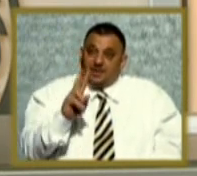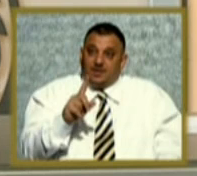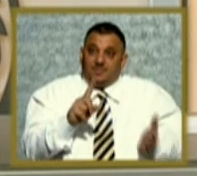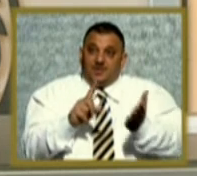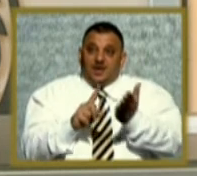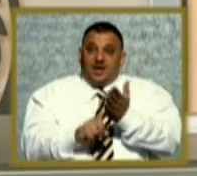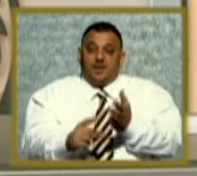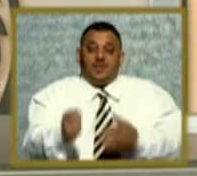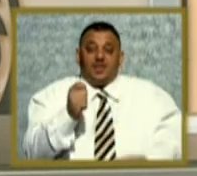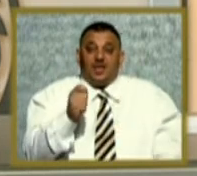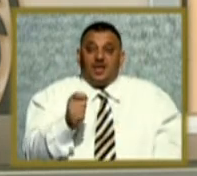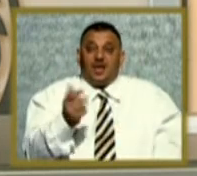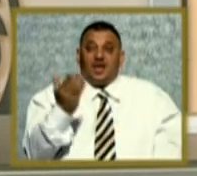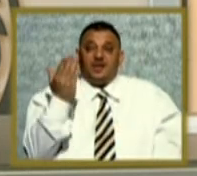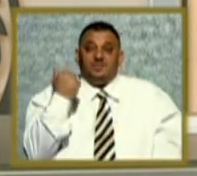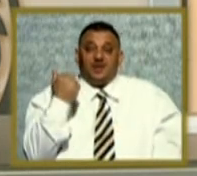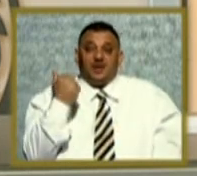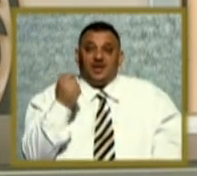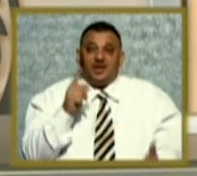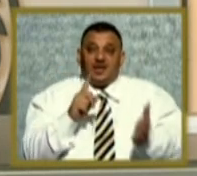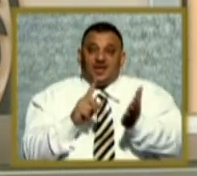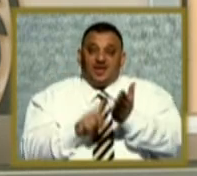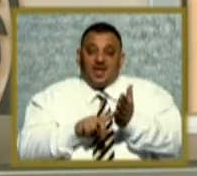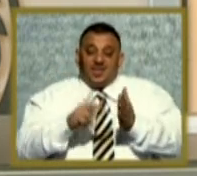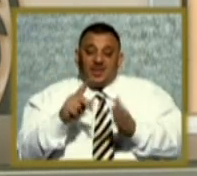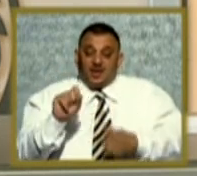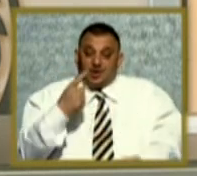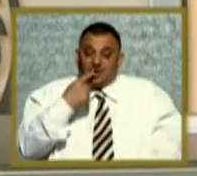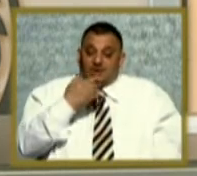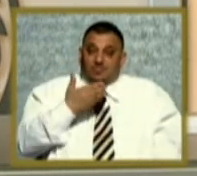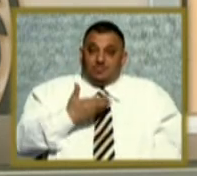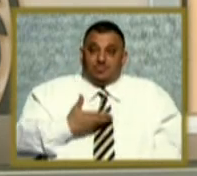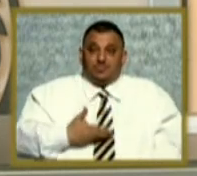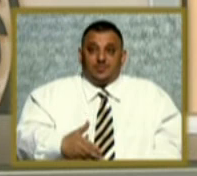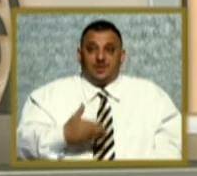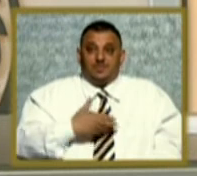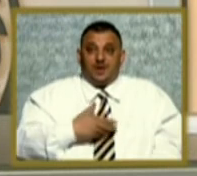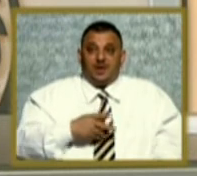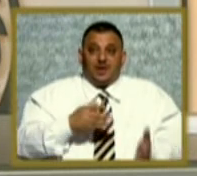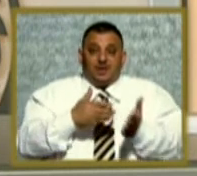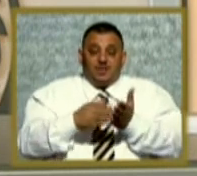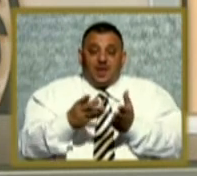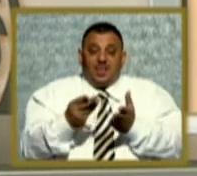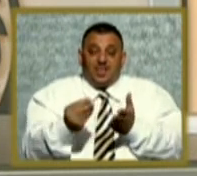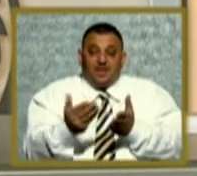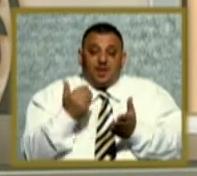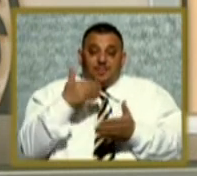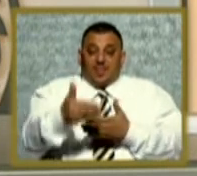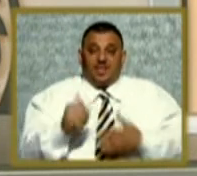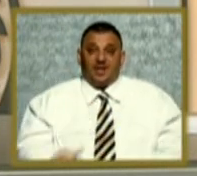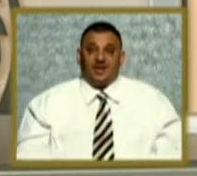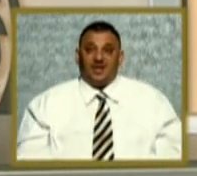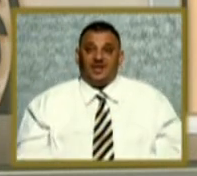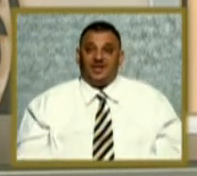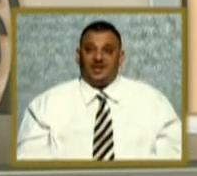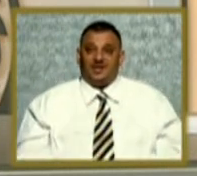أصلا كان متجلطا في الرحم، بخلاف الدم الاستحاضة فإنه إذا نزل فإنه يتجمد ويتجلط. والمقصود يا